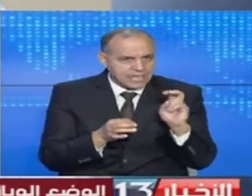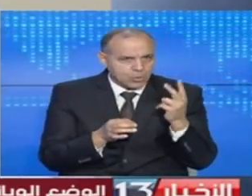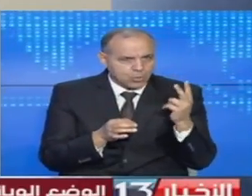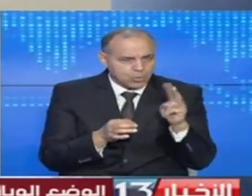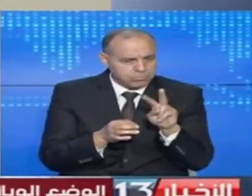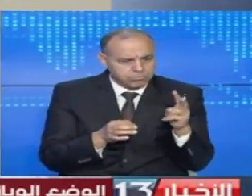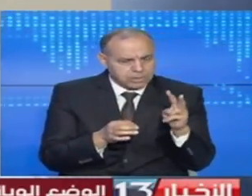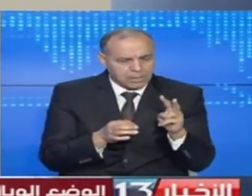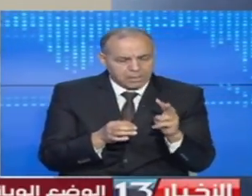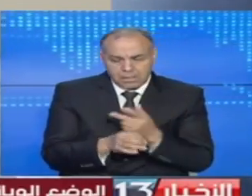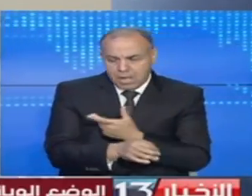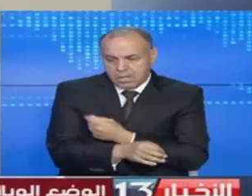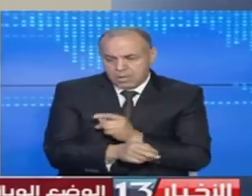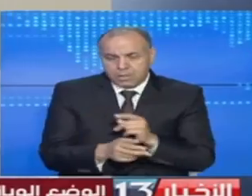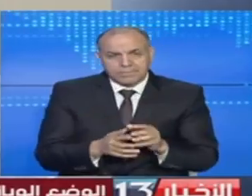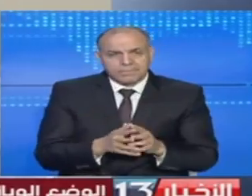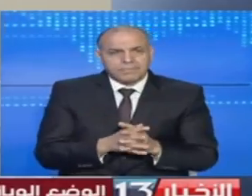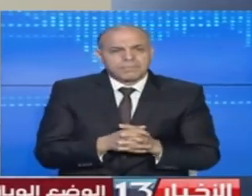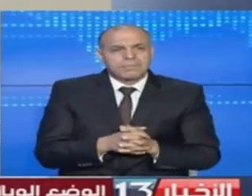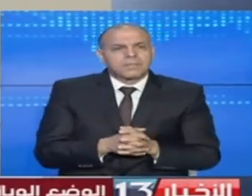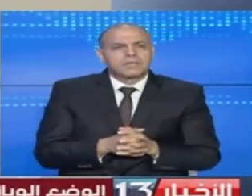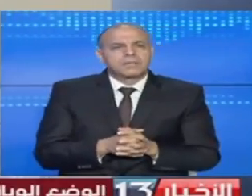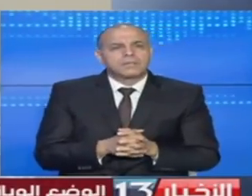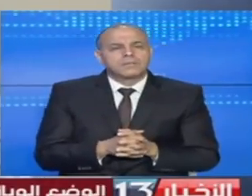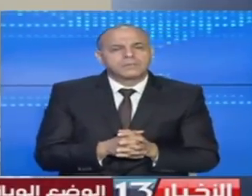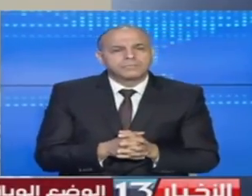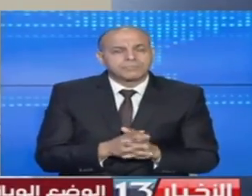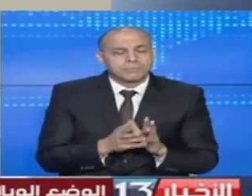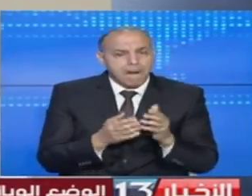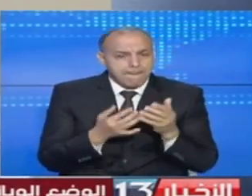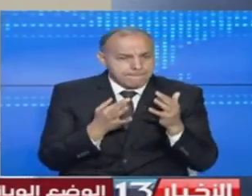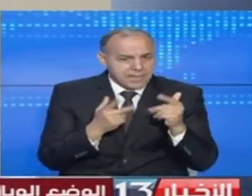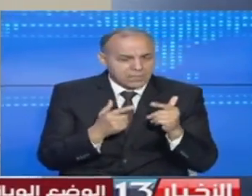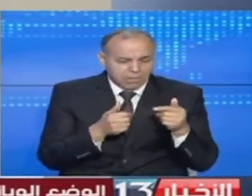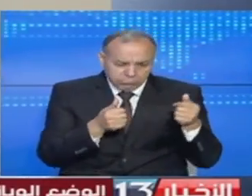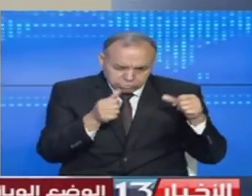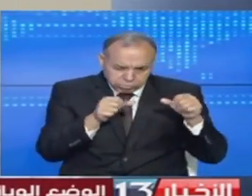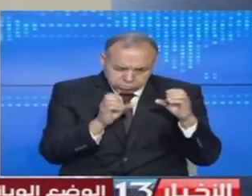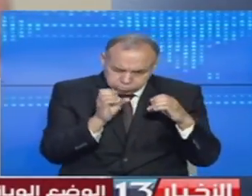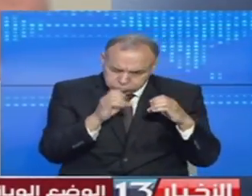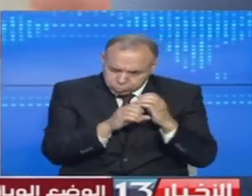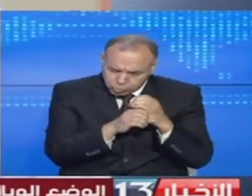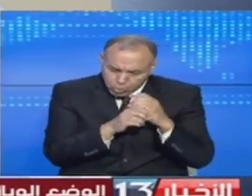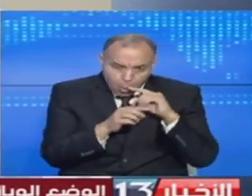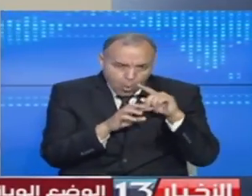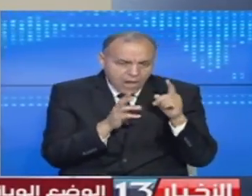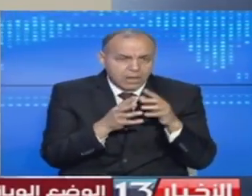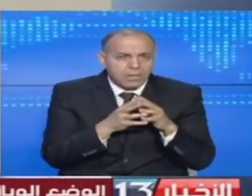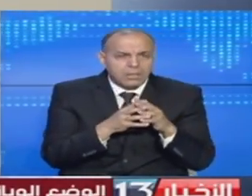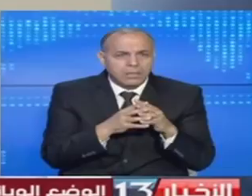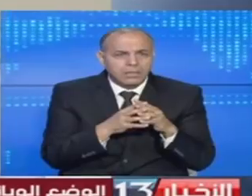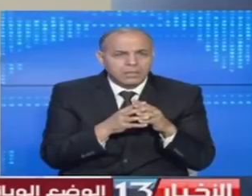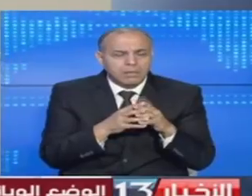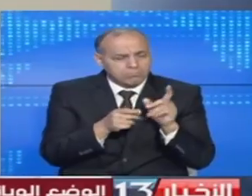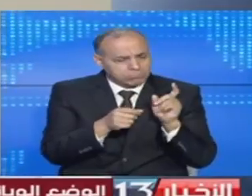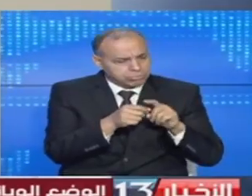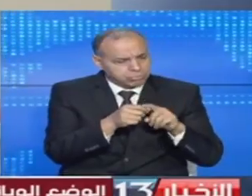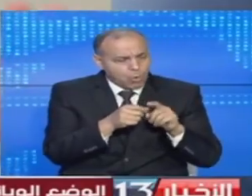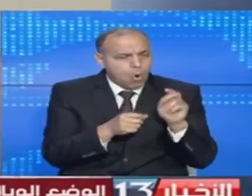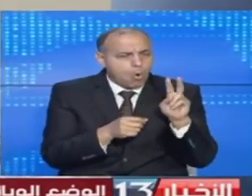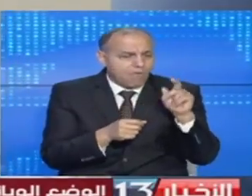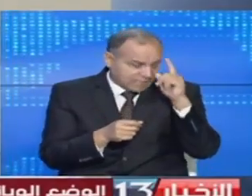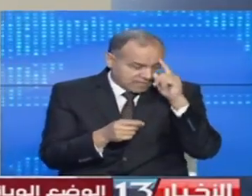يجوز ان يعمل التلقيح عدد من مخابئ مشارك في ال المبادره